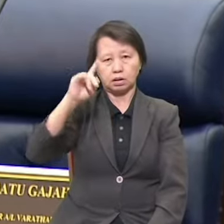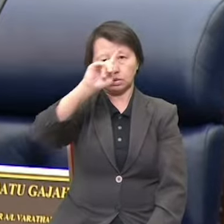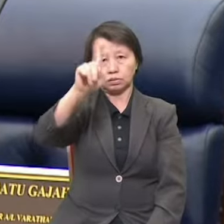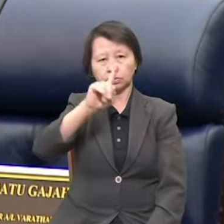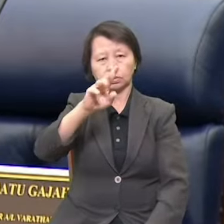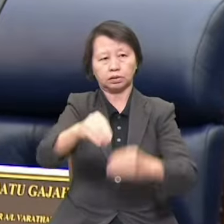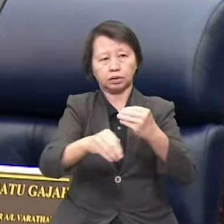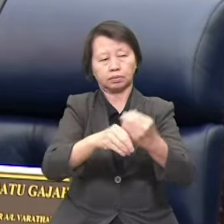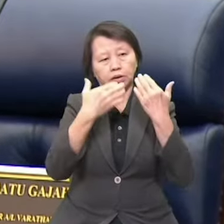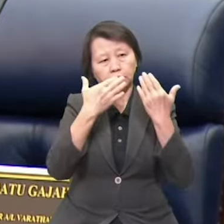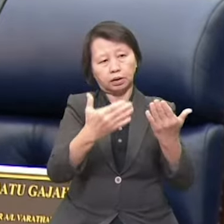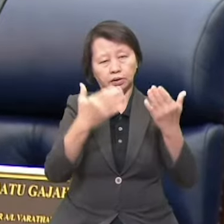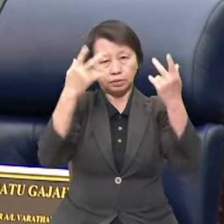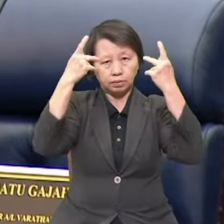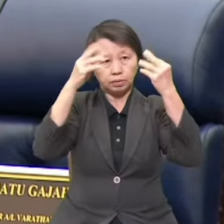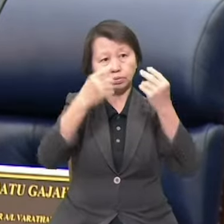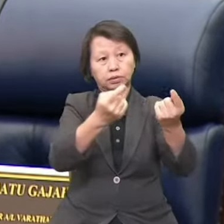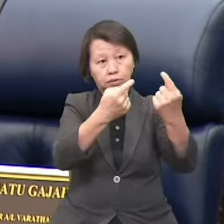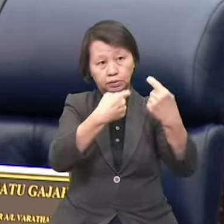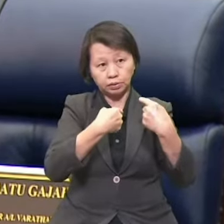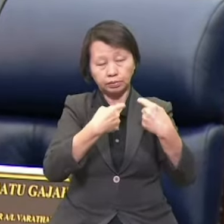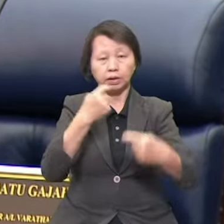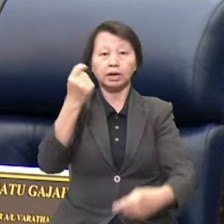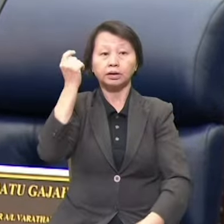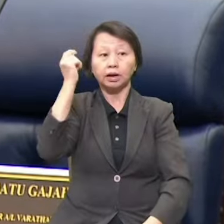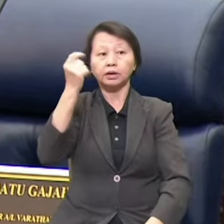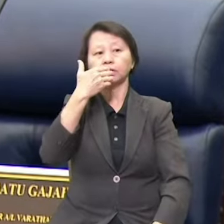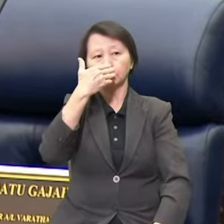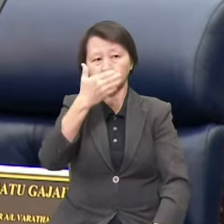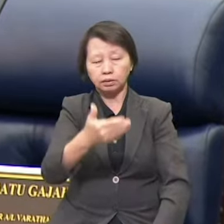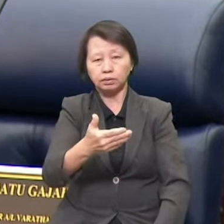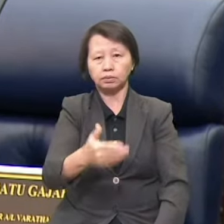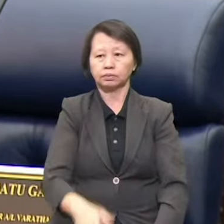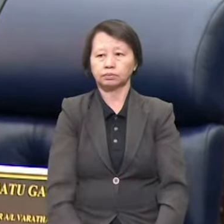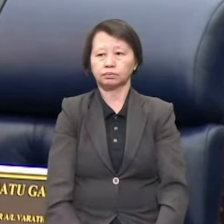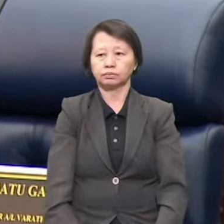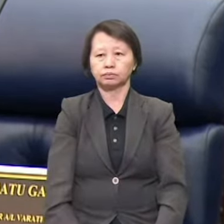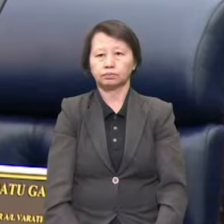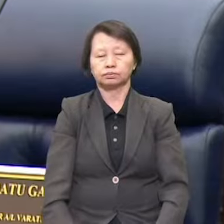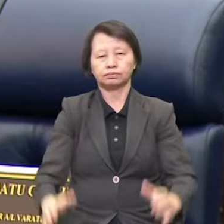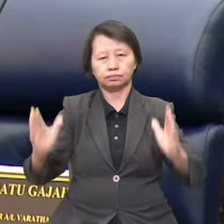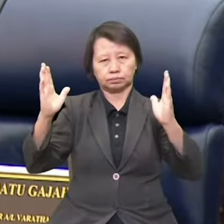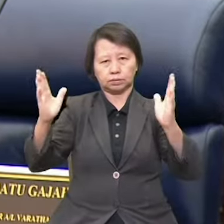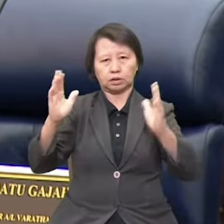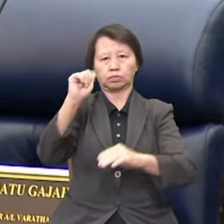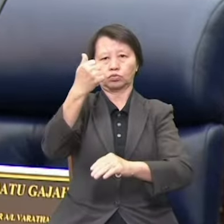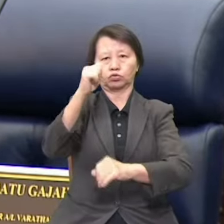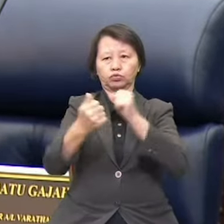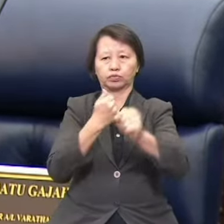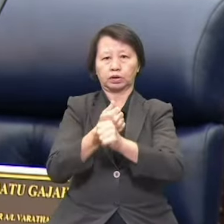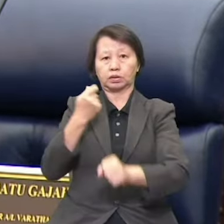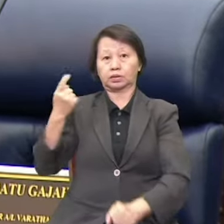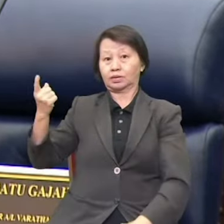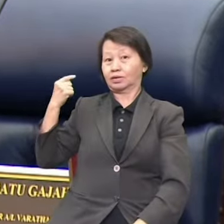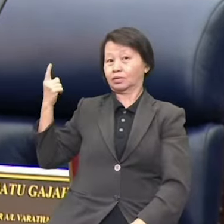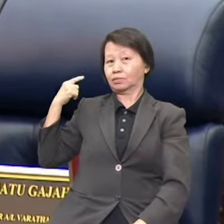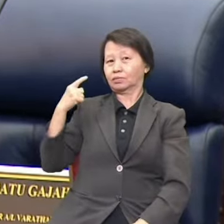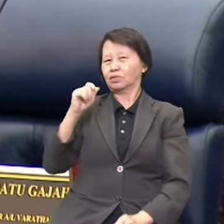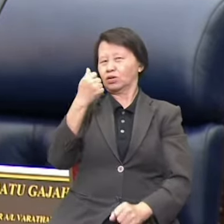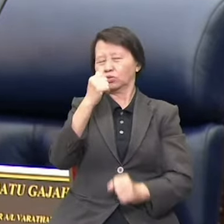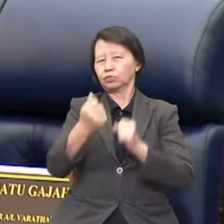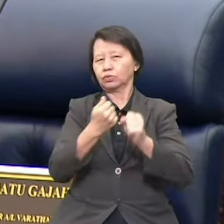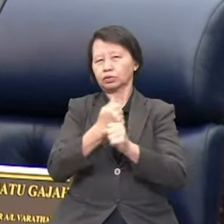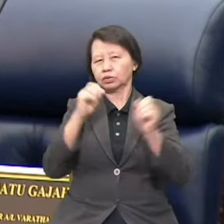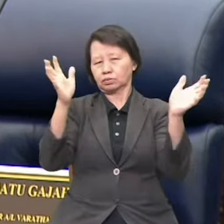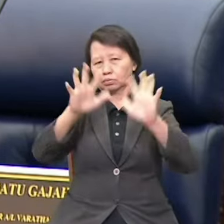berhormat Perdana Menteri atas jawapan sebentar tadi dalam tempoh 10 tahun ke belakang kita dapati